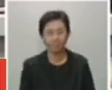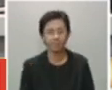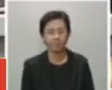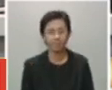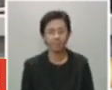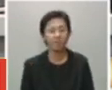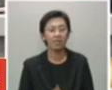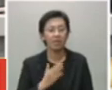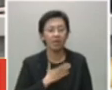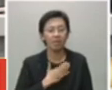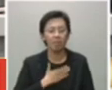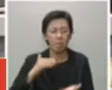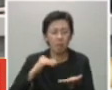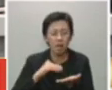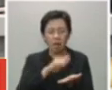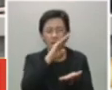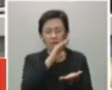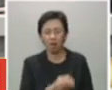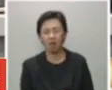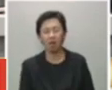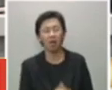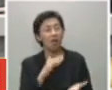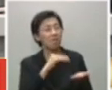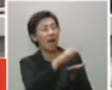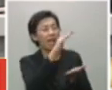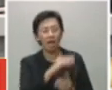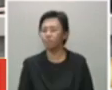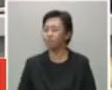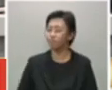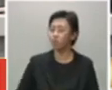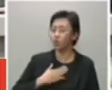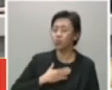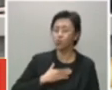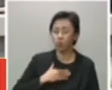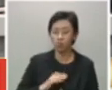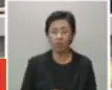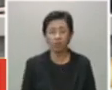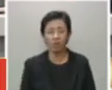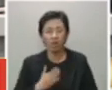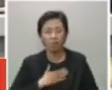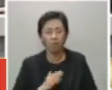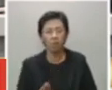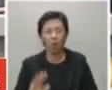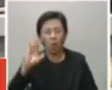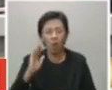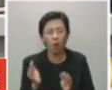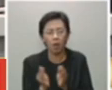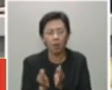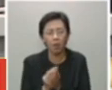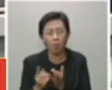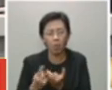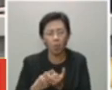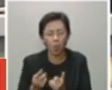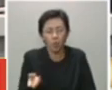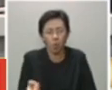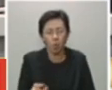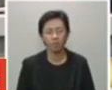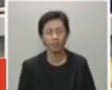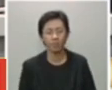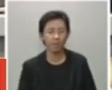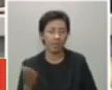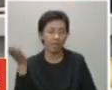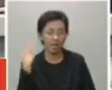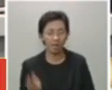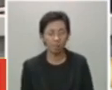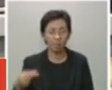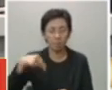พวกผมไล่ท่านยังไงอะท่านก็ไม่ไปหรอกครับมือในสภาของพวกผมเนี่ยมันน้อยกว่าเหลือเกินครั้งที่แล้วผมลุ